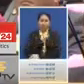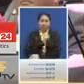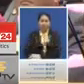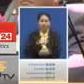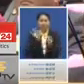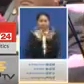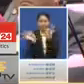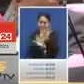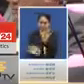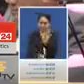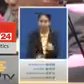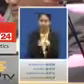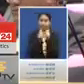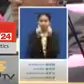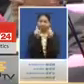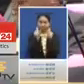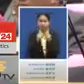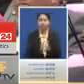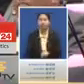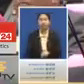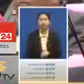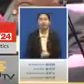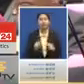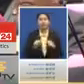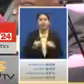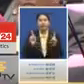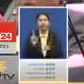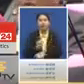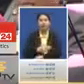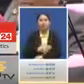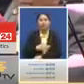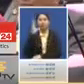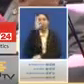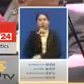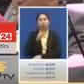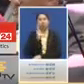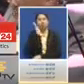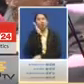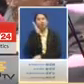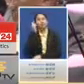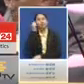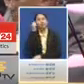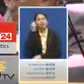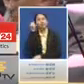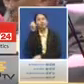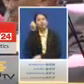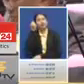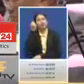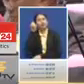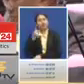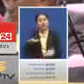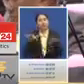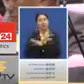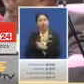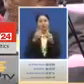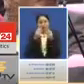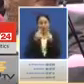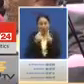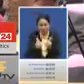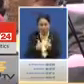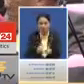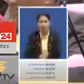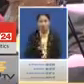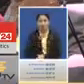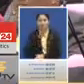ไว้ดีแต่ท่านครับเรื่องนี้ผมนอนคิดอยู่สองสามวันเป็นเรื่องละเอียดอ่อนถ้าผมจะ